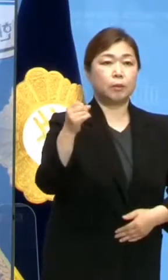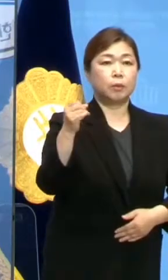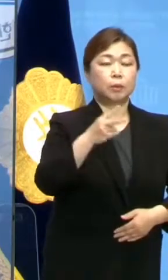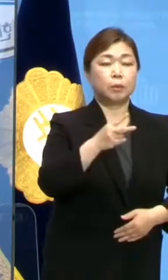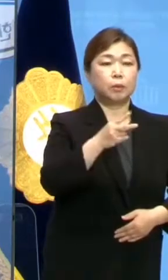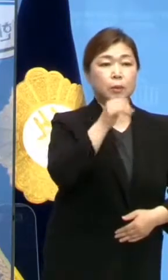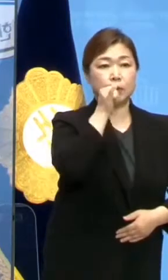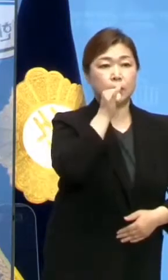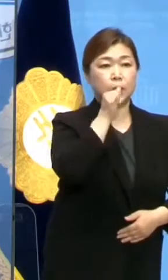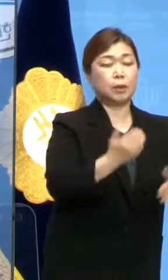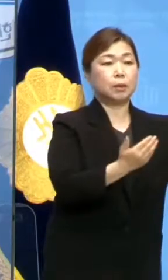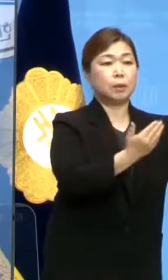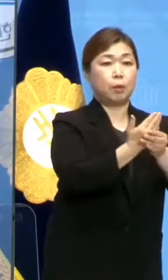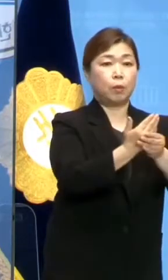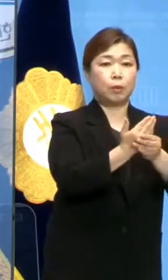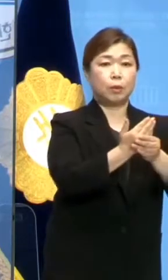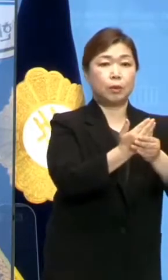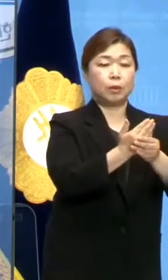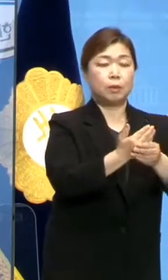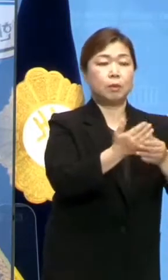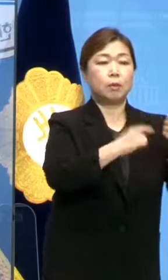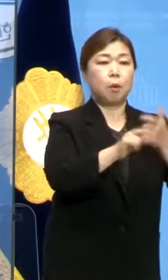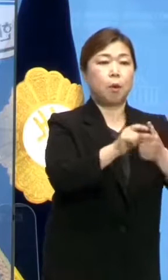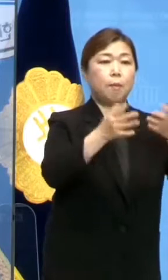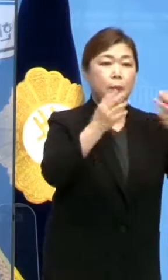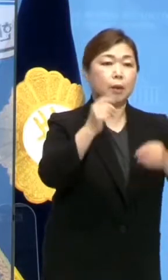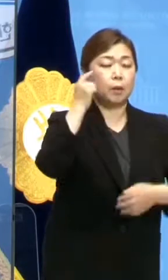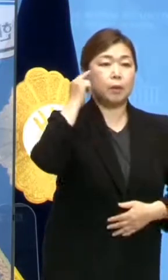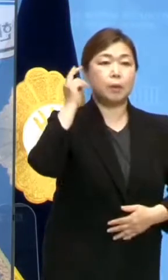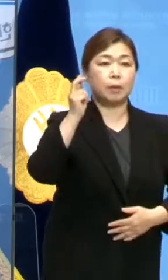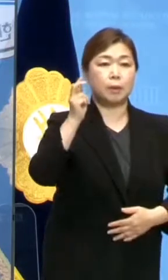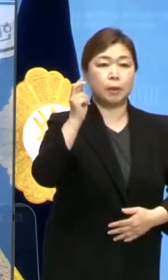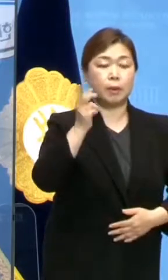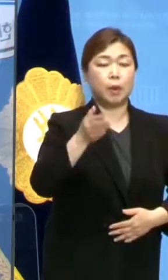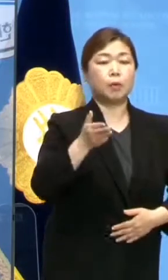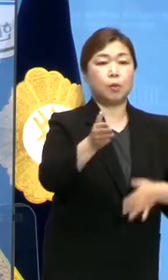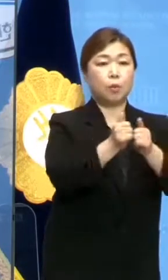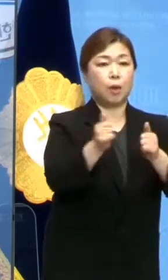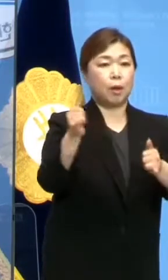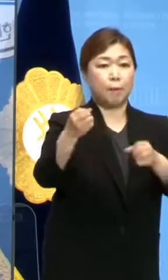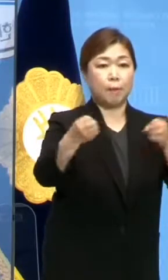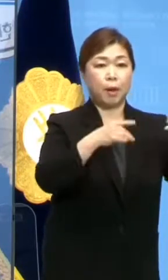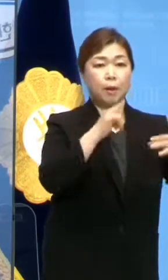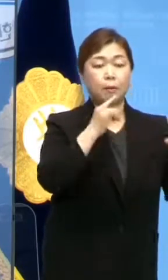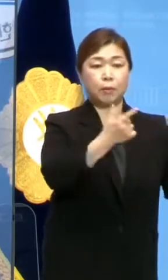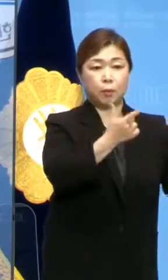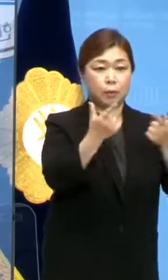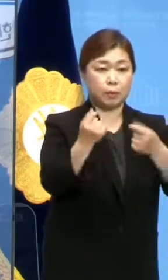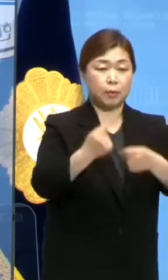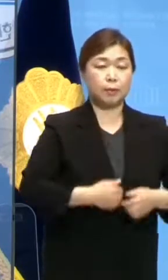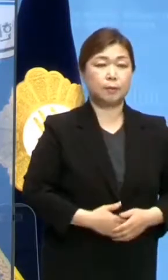어있는 사고들이 훨씬 더 많을 것이라는 것이 전문가들의 공통된 의견입니다